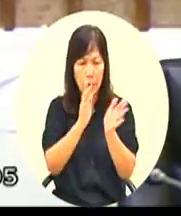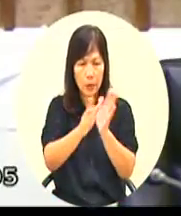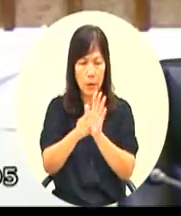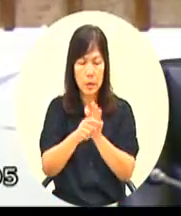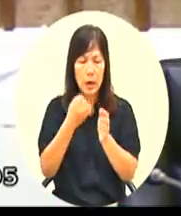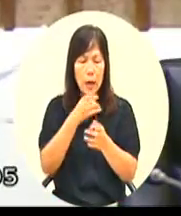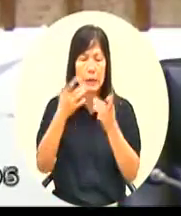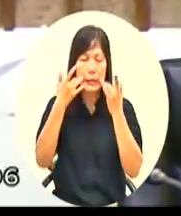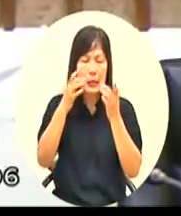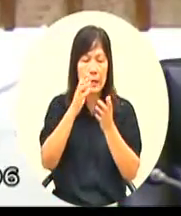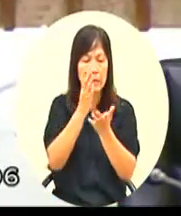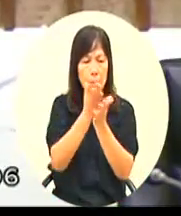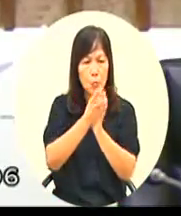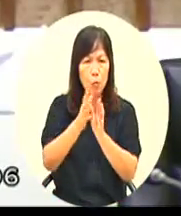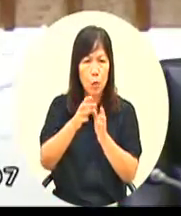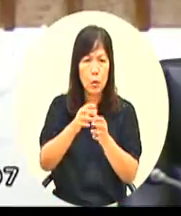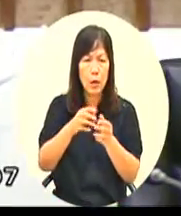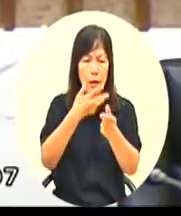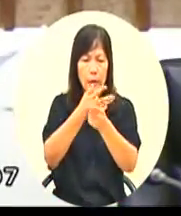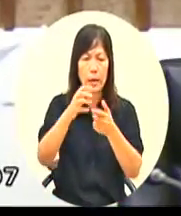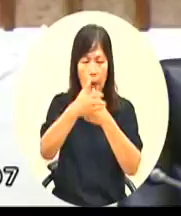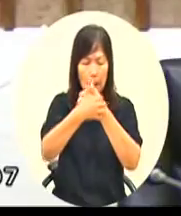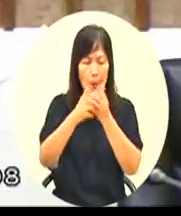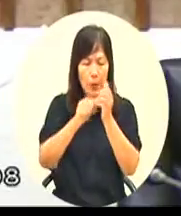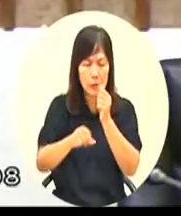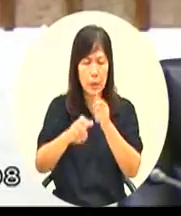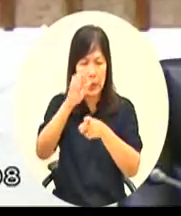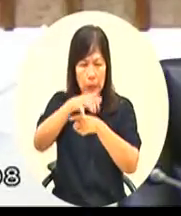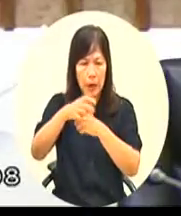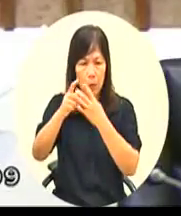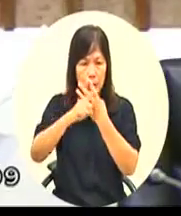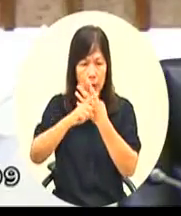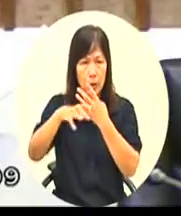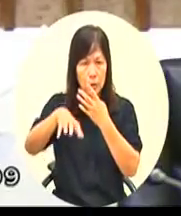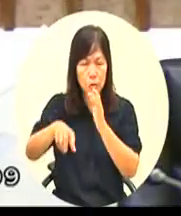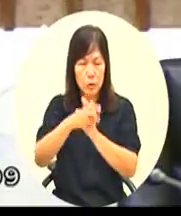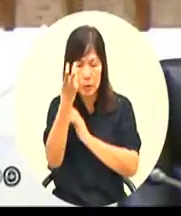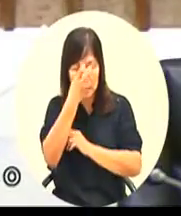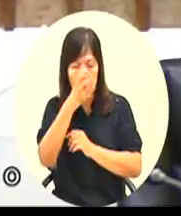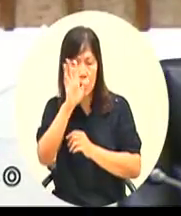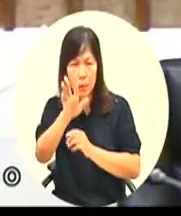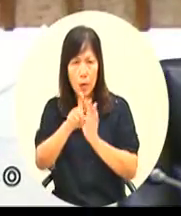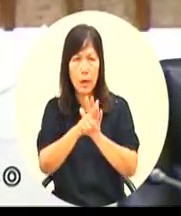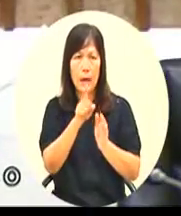厂商的资料，然后送卫生局跟农业局来查核。第二个是自办